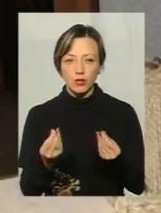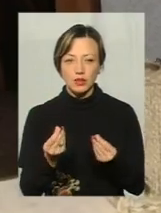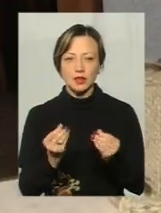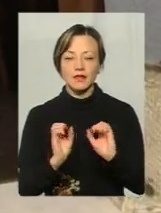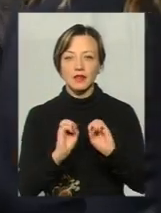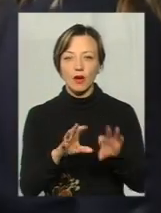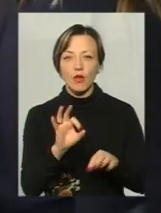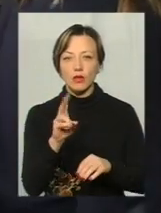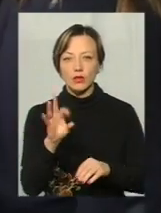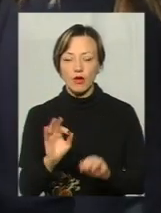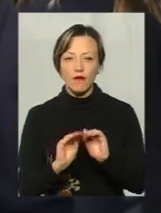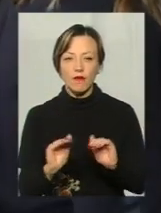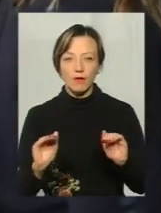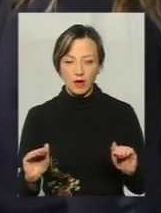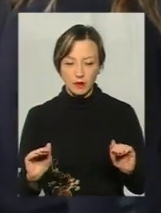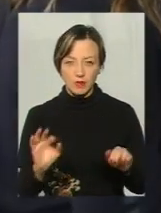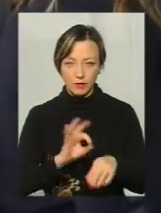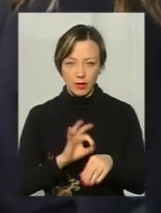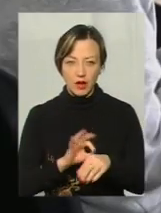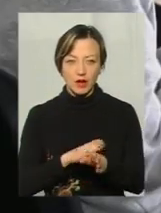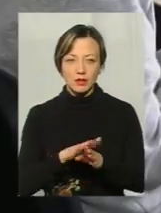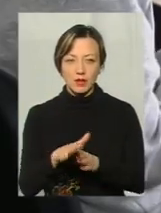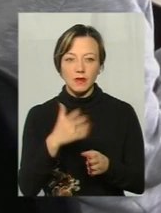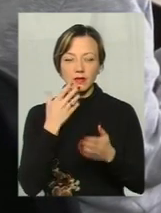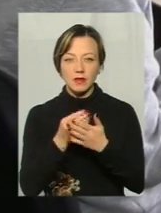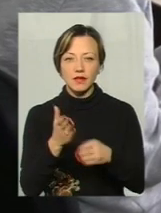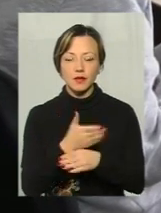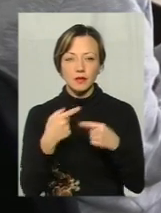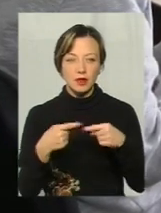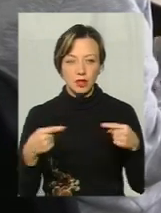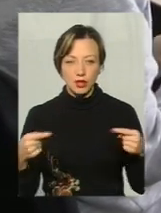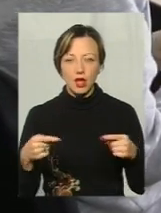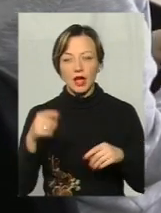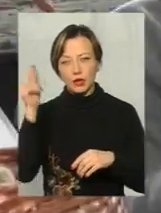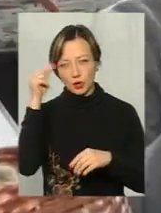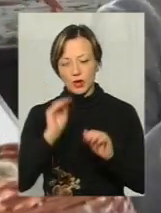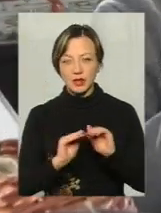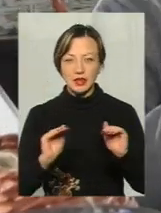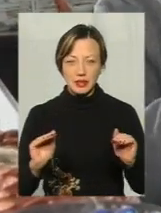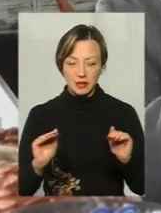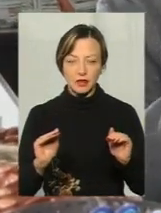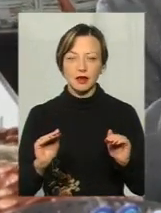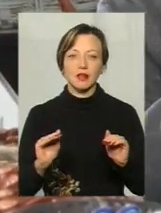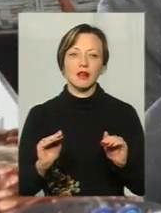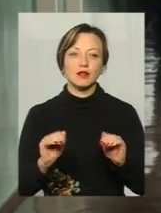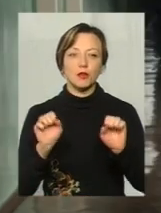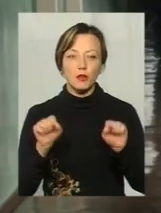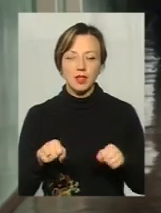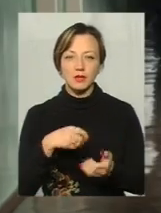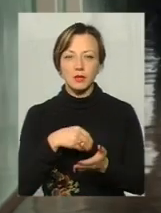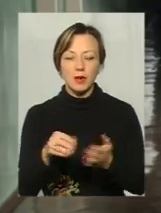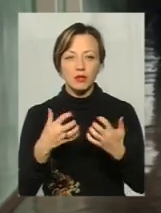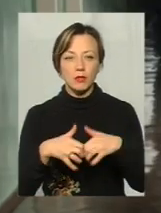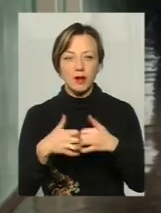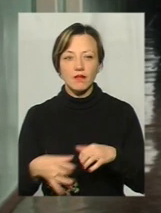учні віддають онкохворим одноліткам. Реалізувавши власноруч виготовлені самобутні речі, школярі молодшого та середнього віку навіть спромоглися придбати